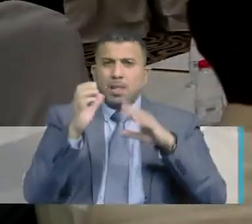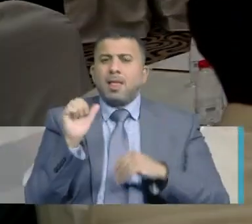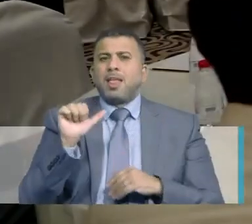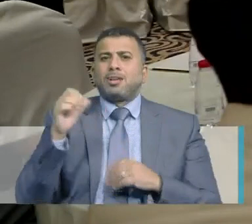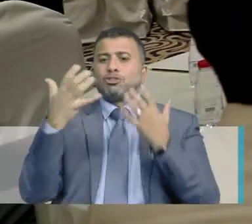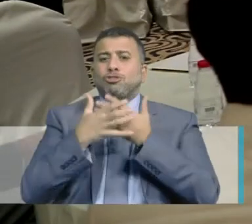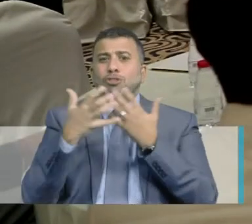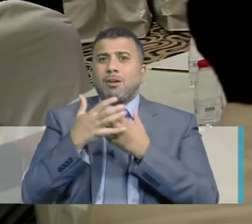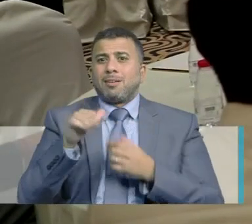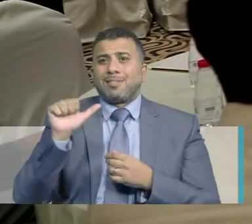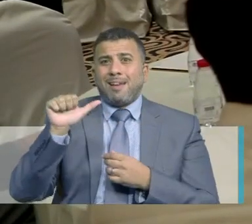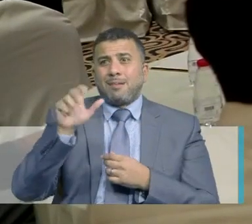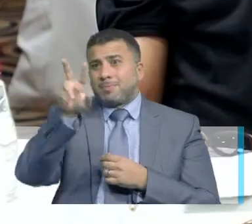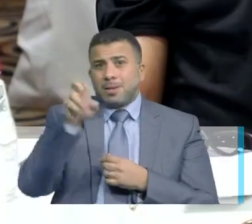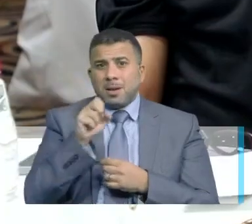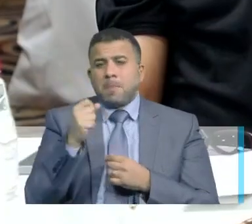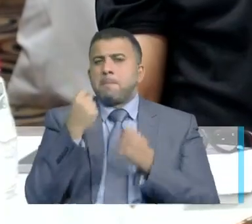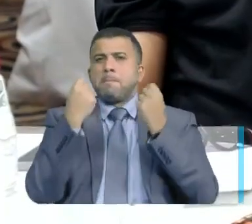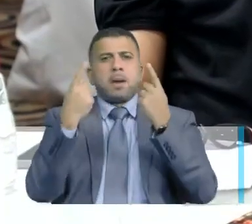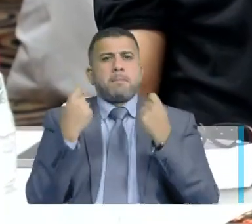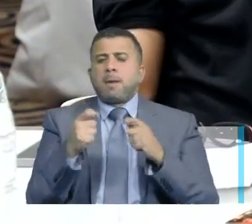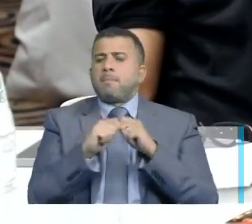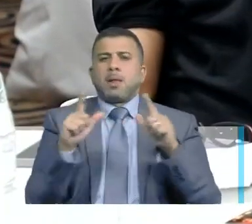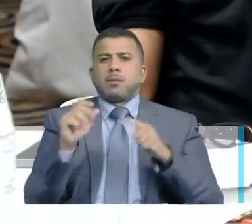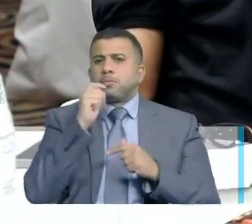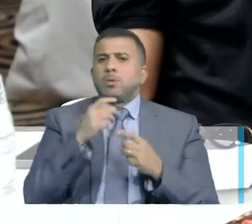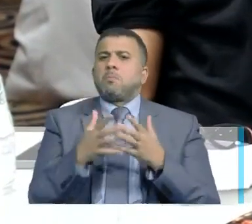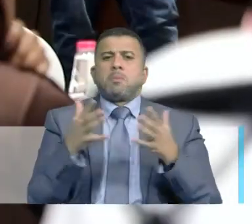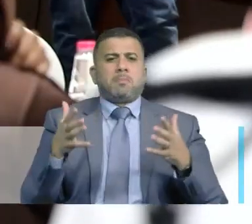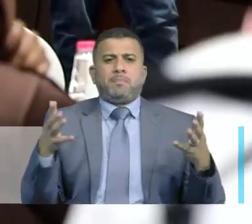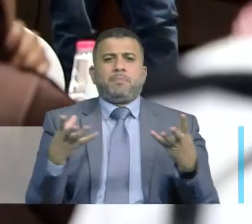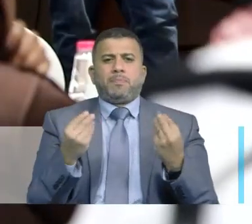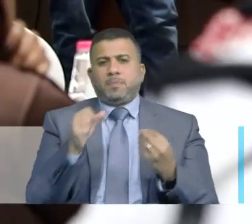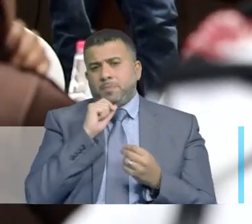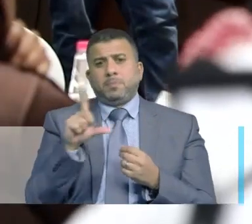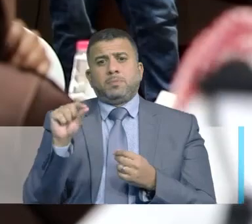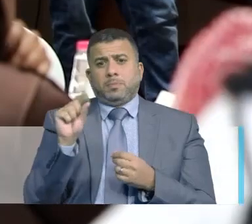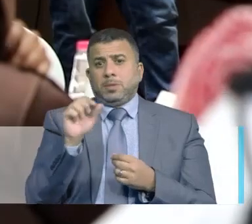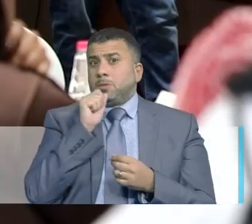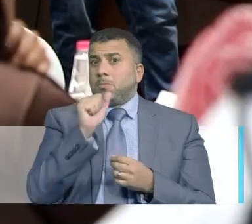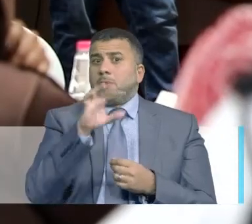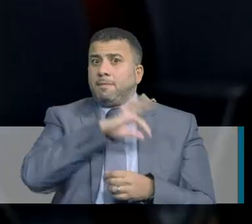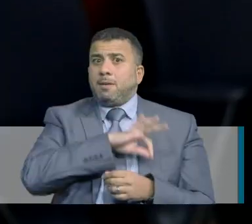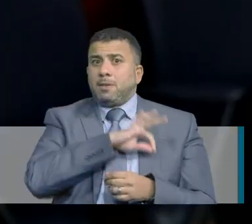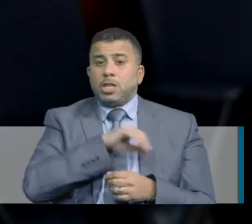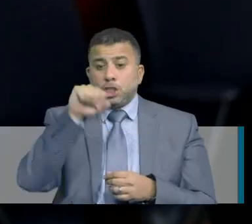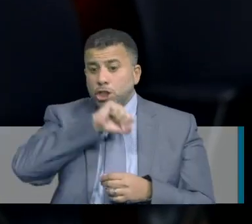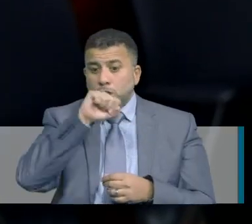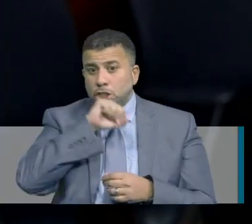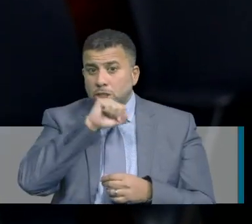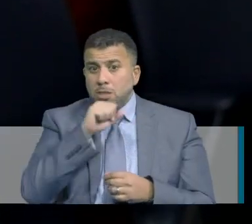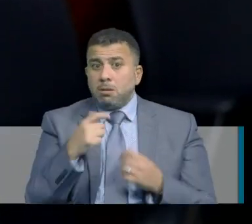الشركات والافراد بنسبه 100% وغيرها من المزايا الجاعله من الاماره